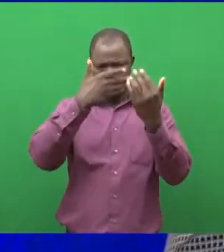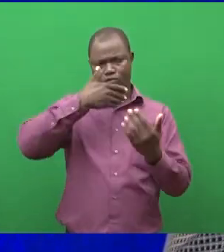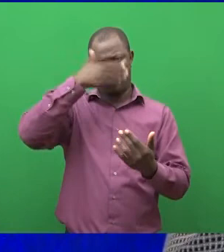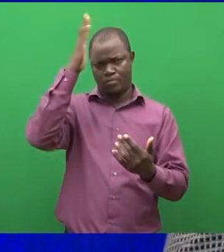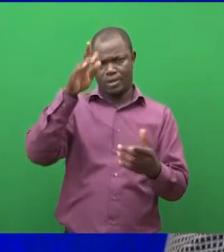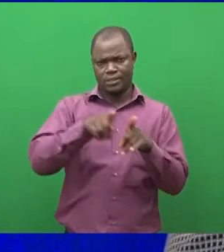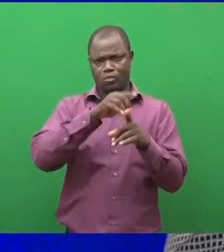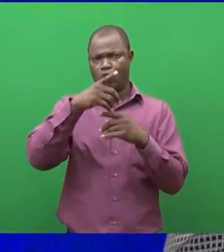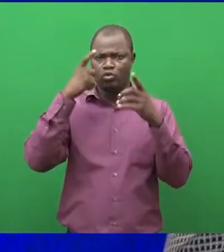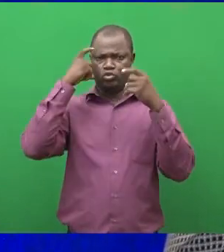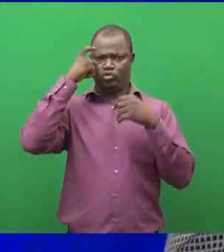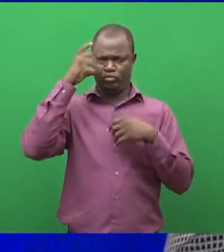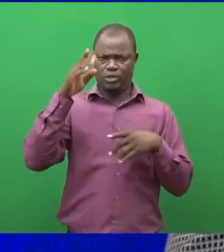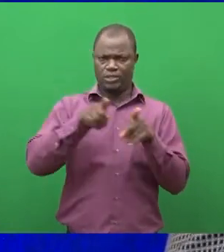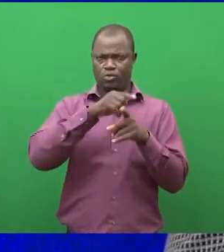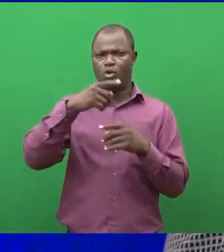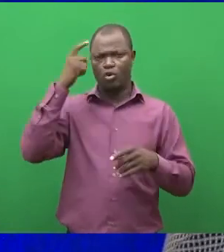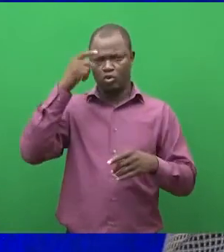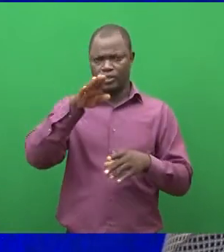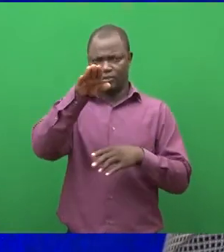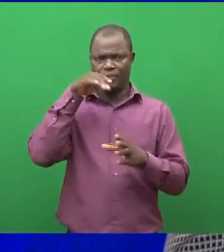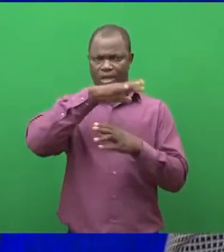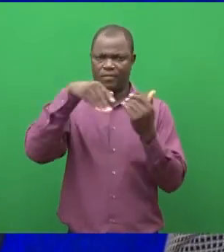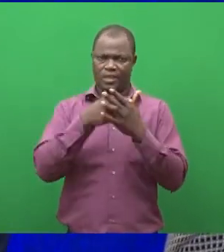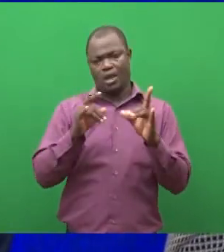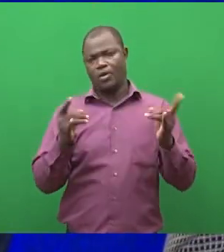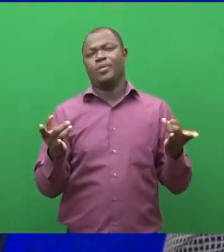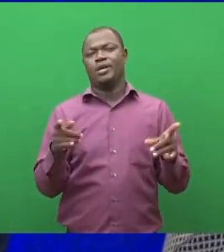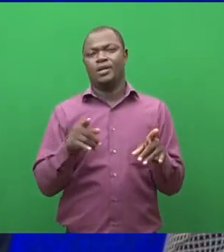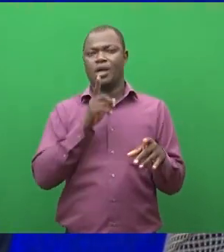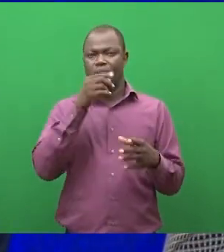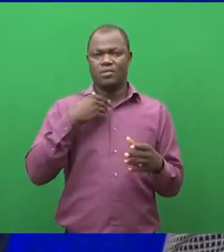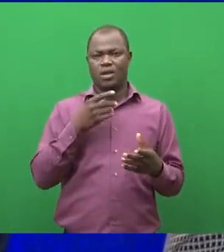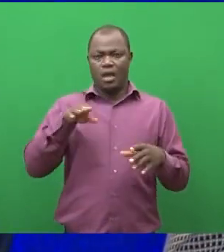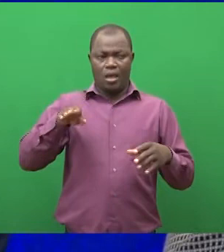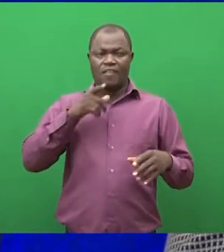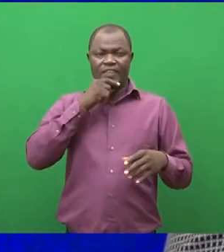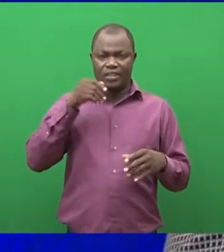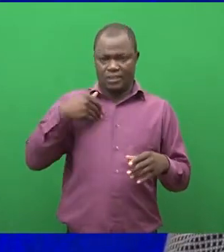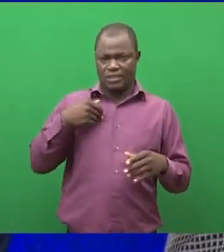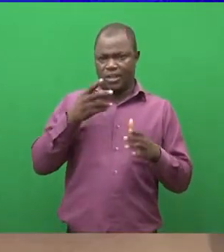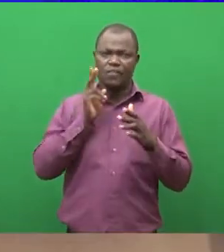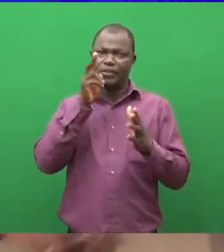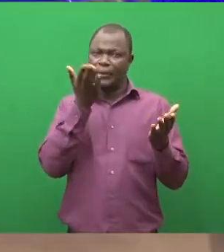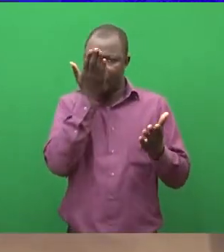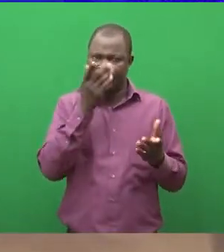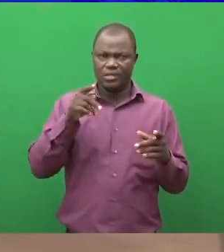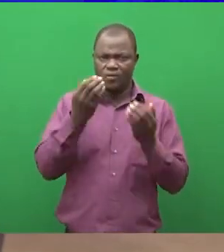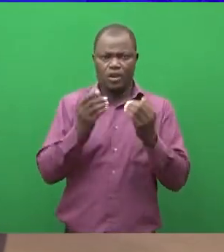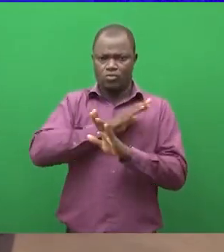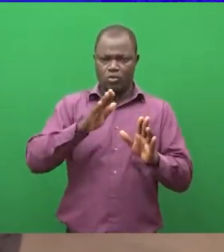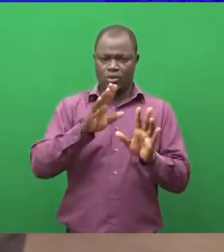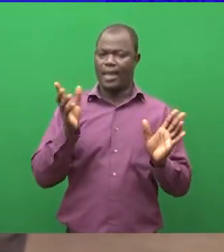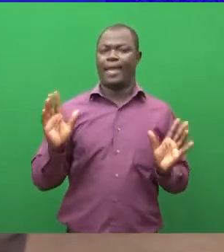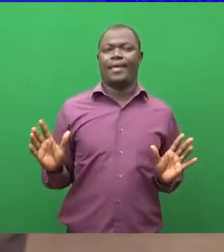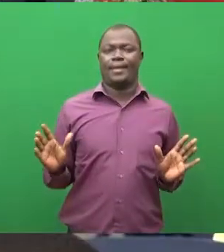vakure vachiziva kukosha kwedu, vachiziva zvakaita nyika yavo. Tirege kuti zvandisina kuwana ini semubereki iwe usazviwana. Mashoko